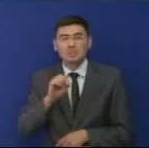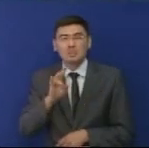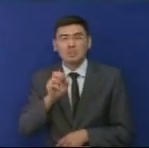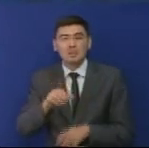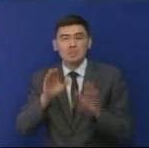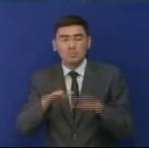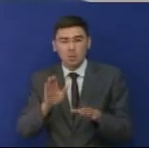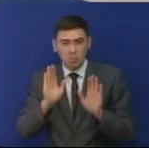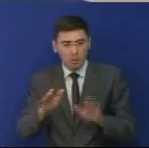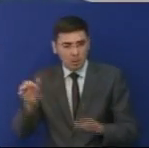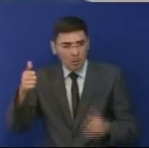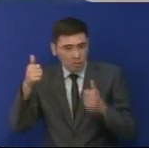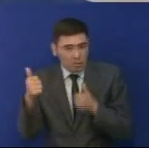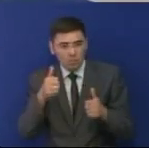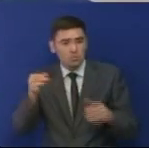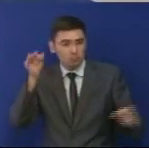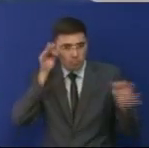хорошее.